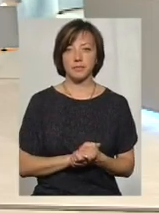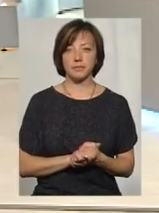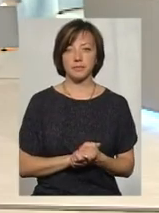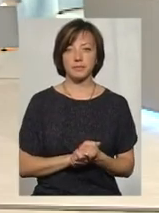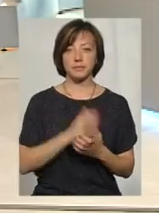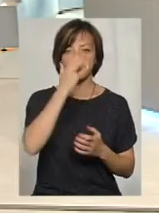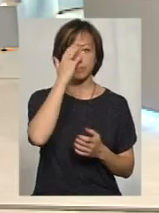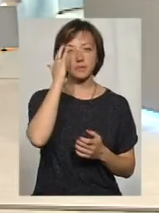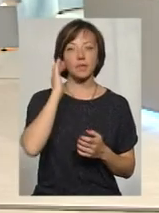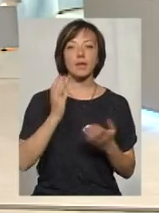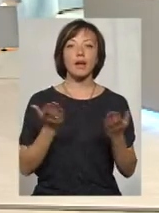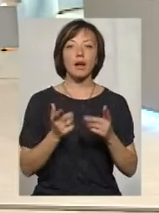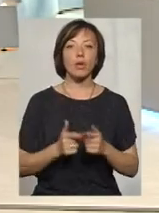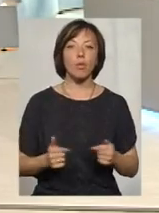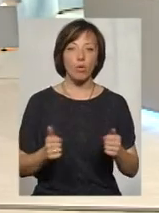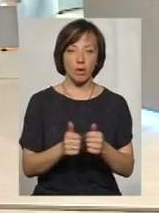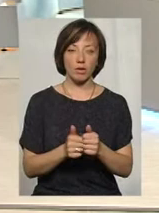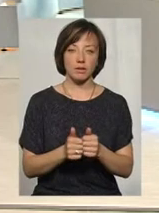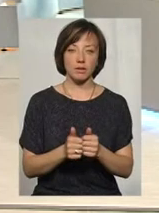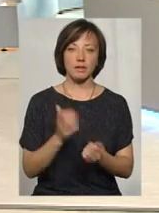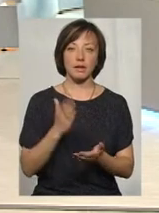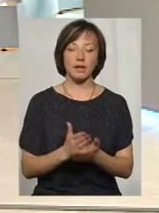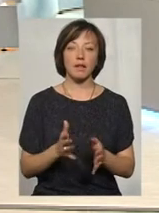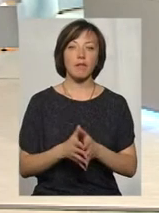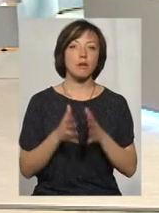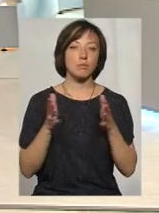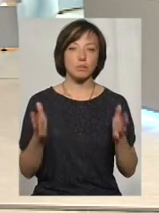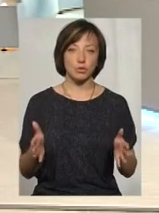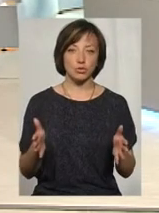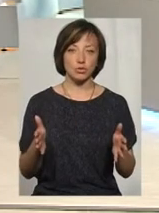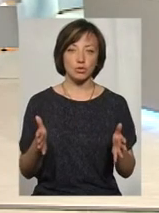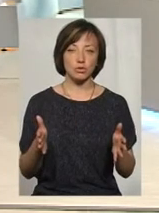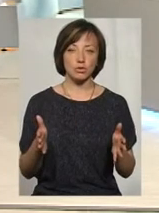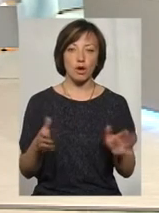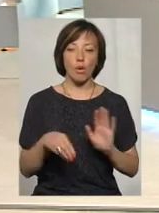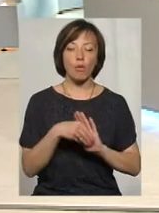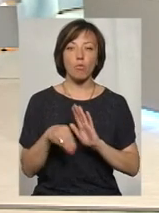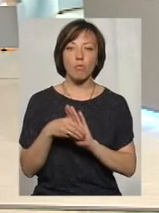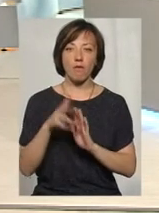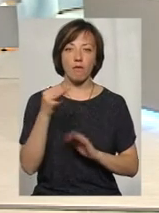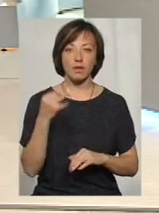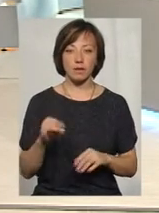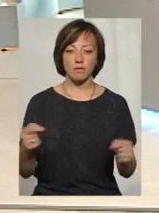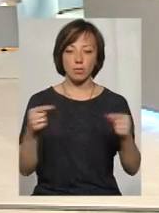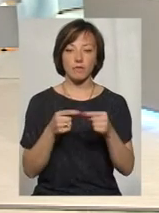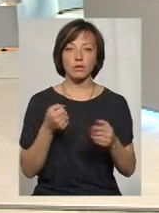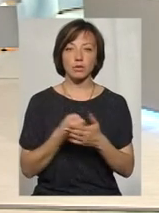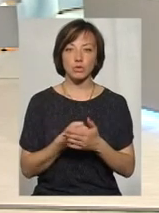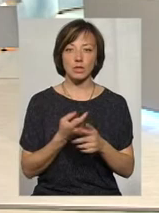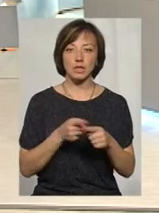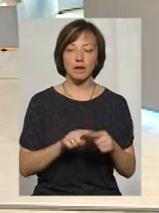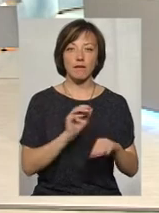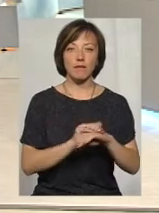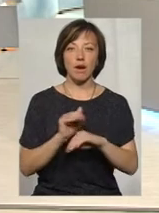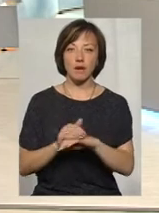Який, можливо, орган є найбільш, скажімо, корумпований відповідно до тих от